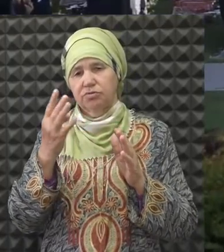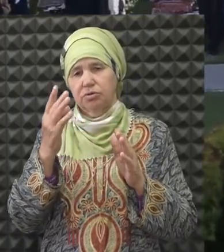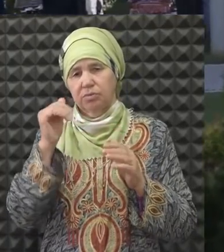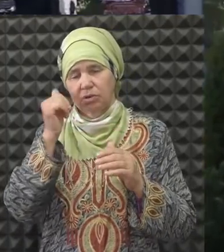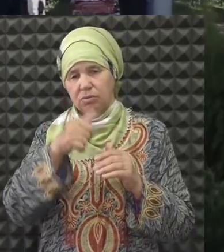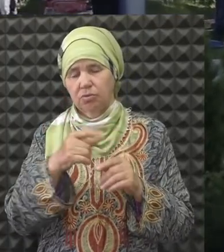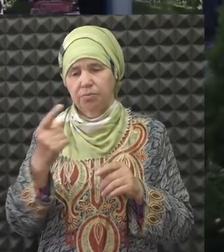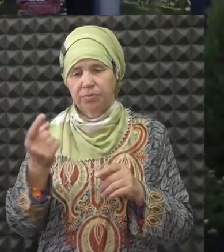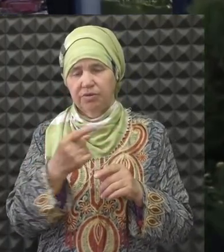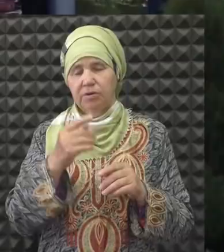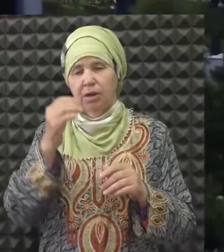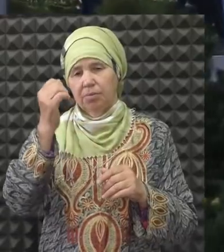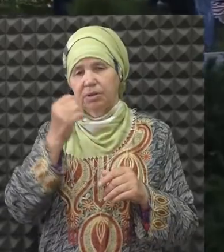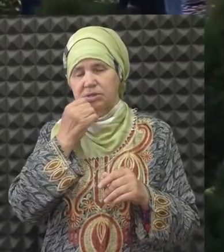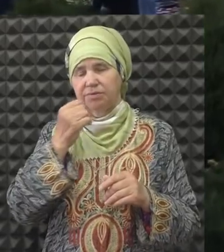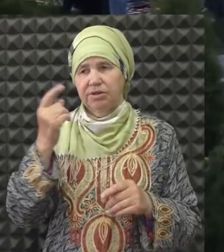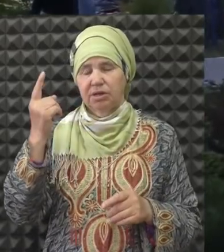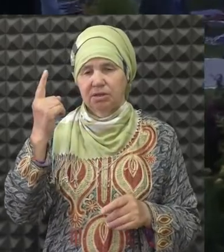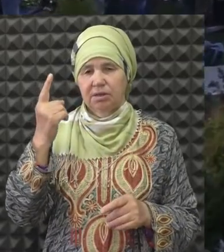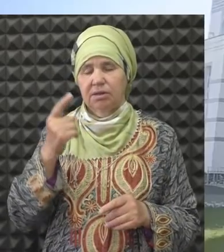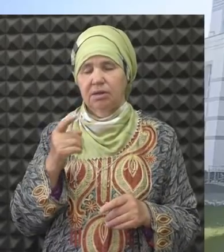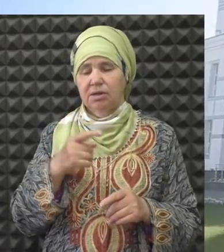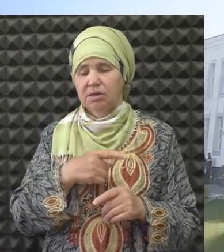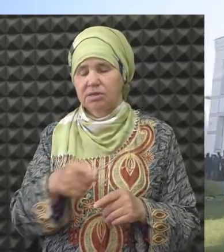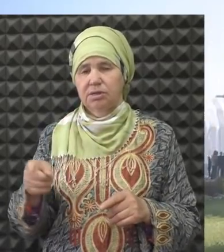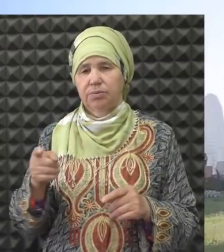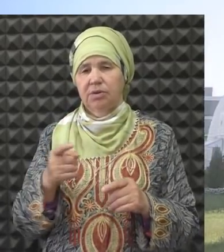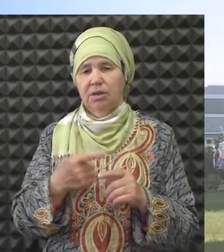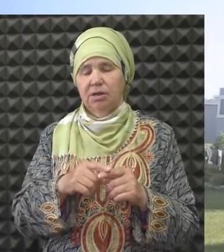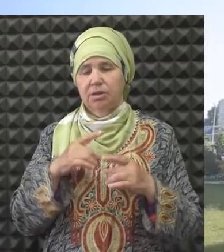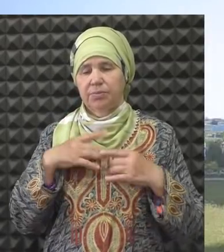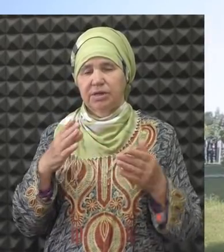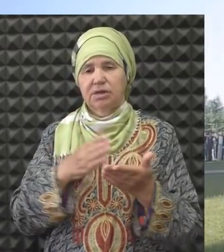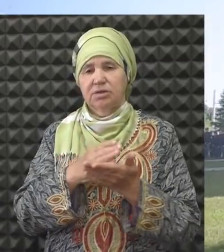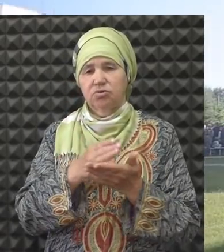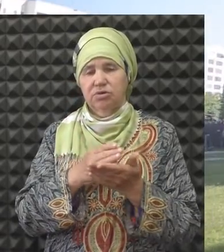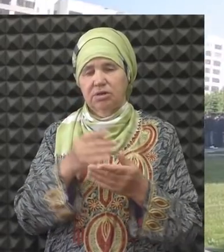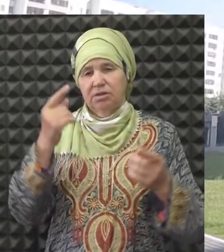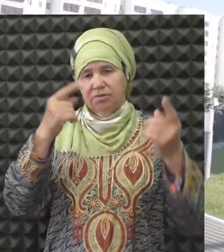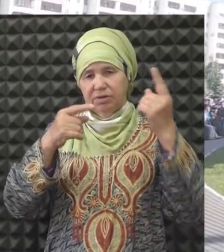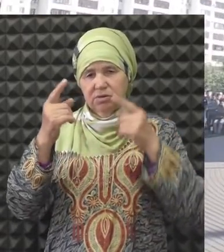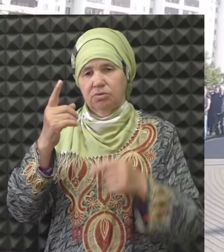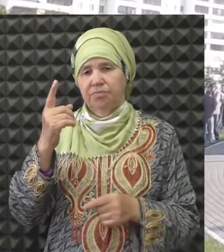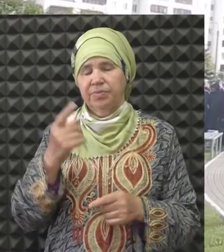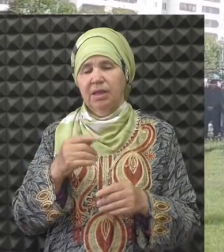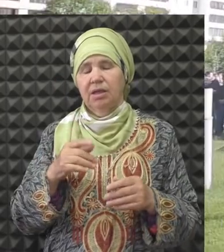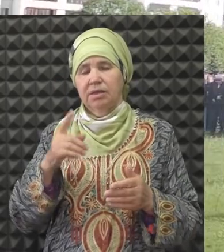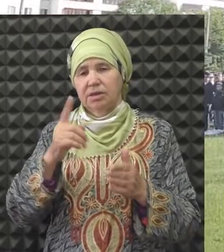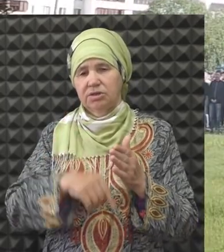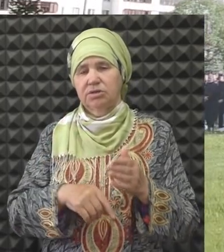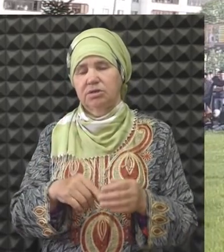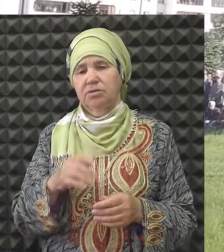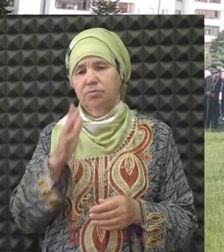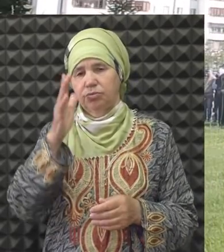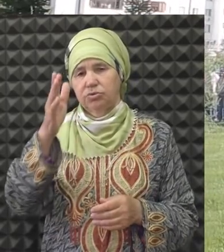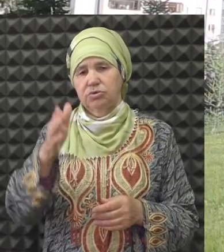году пророком Мухаммадом, мир ему и благословение Аллаха. С тех пор «Ид аль-Фитр» – это праздник служения Творцу, праздник благодарности,